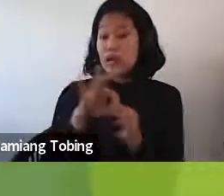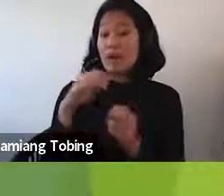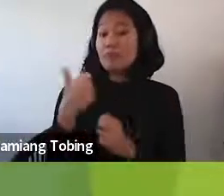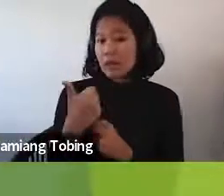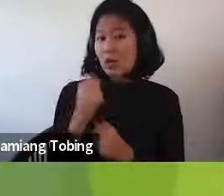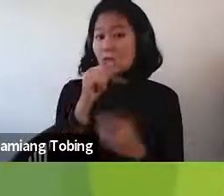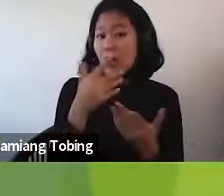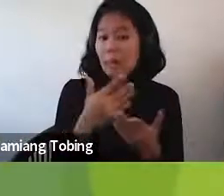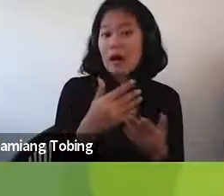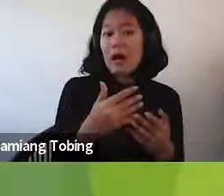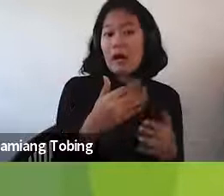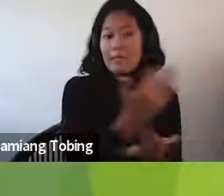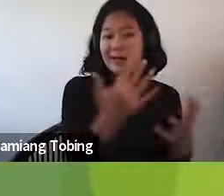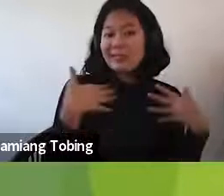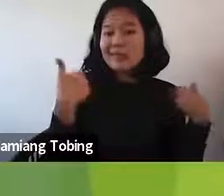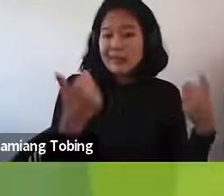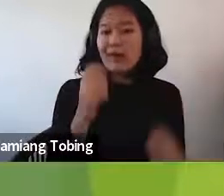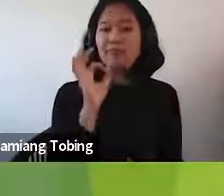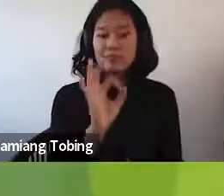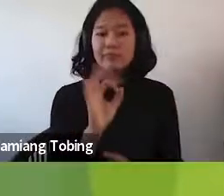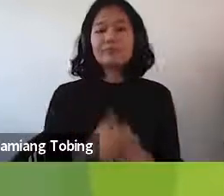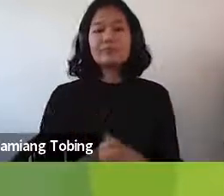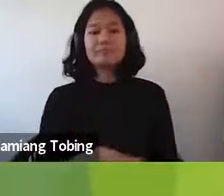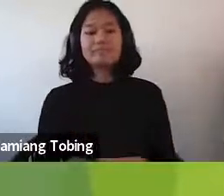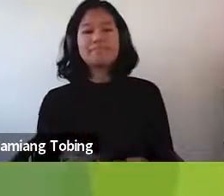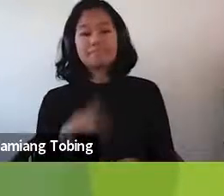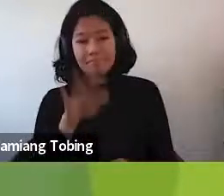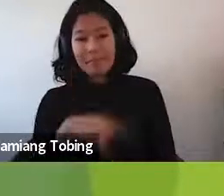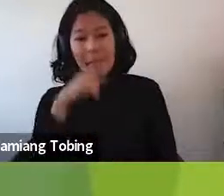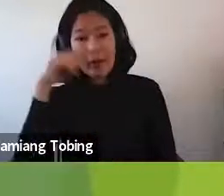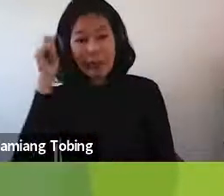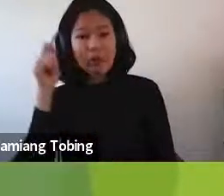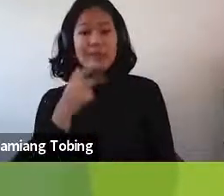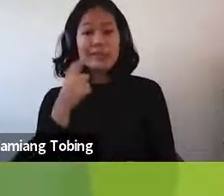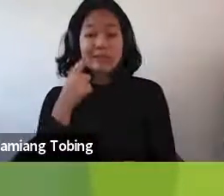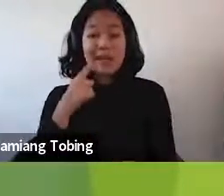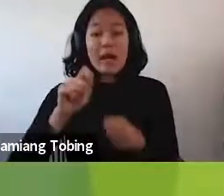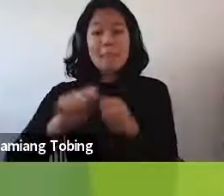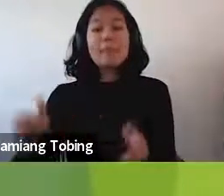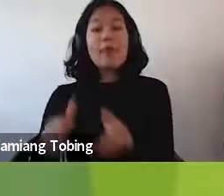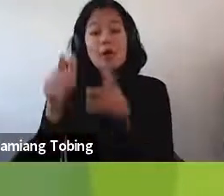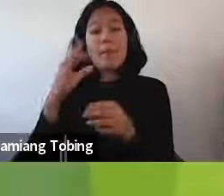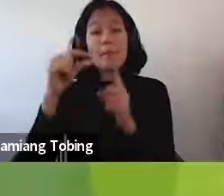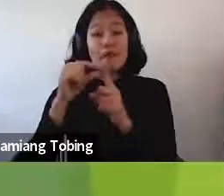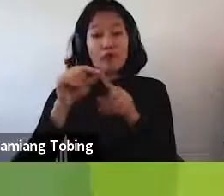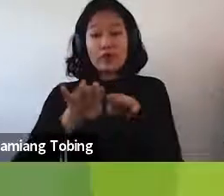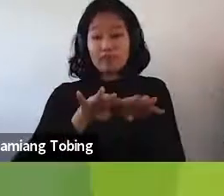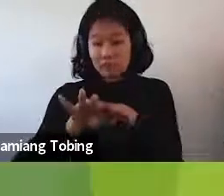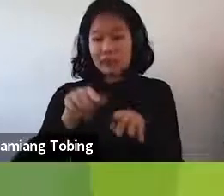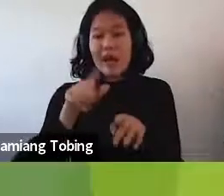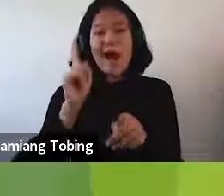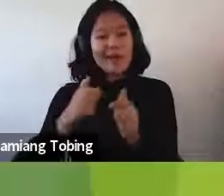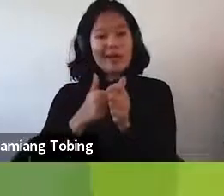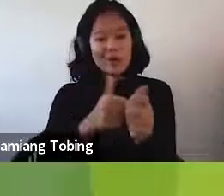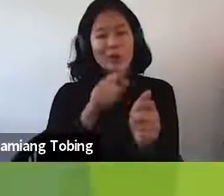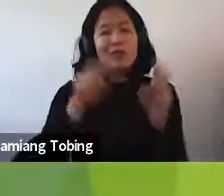mengangkat kesejahteraan masyarakat. Nah, Bapak-Ibu sekalian, penyesuaian tematik pembangunan di level provinsi ini diikuti oleh penyesuaian tema pembangunan